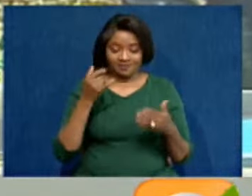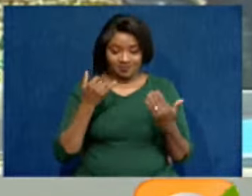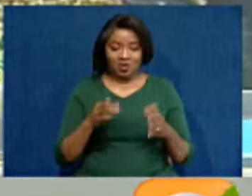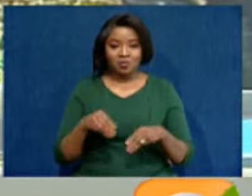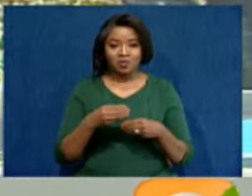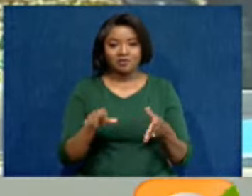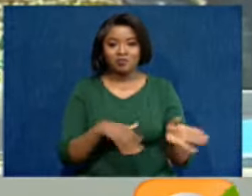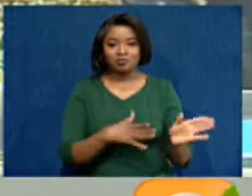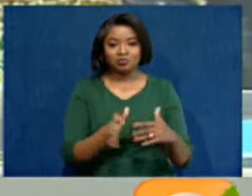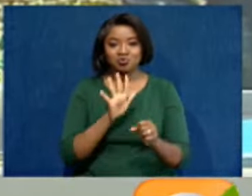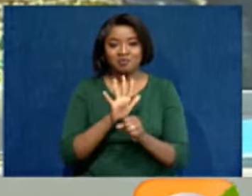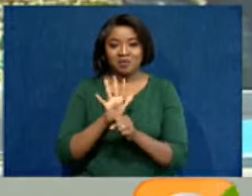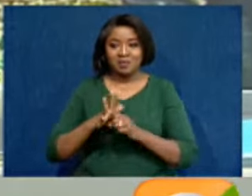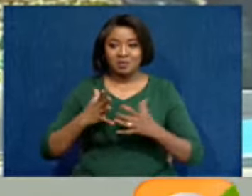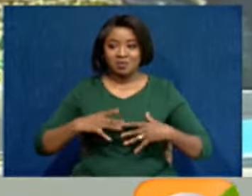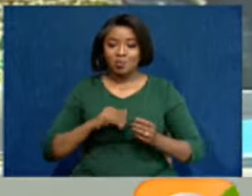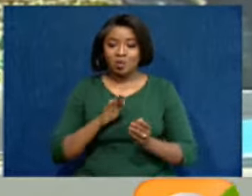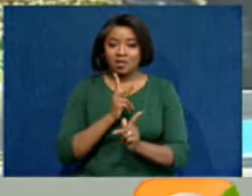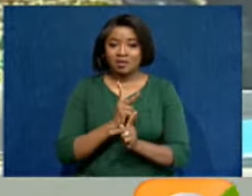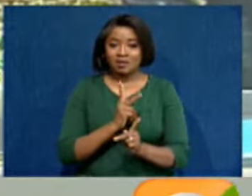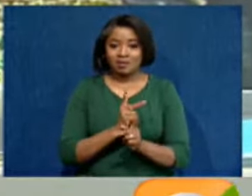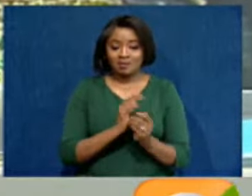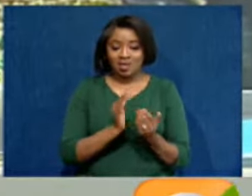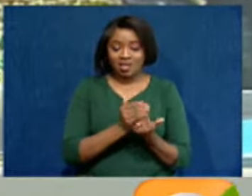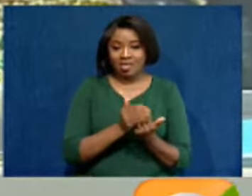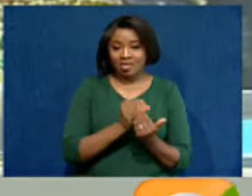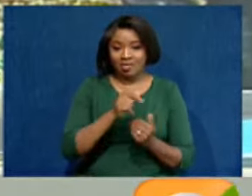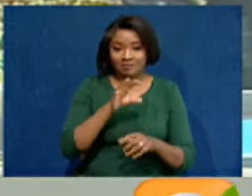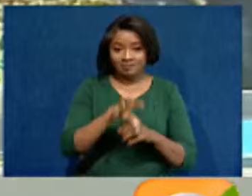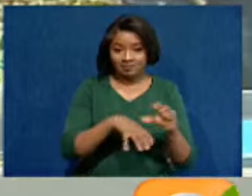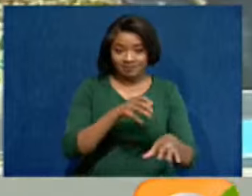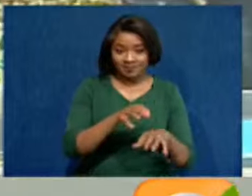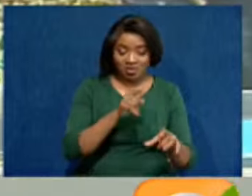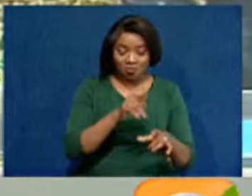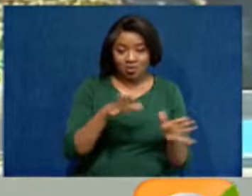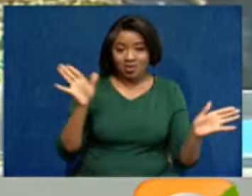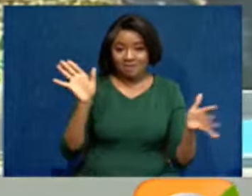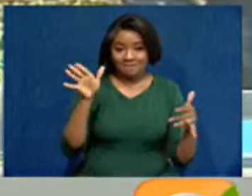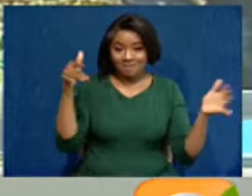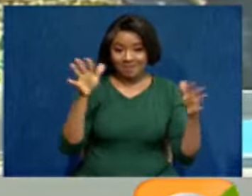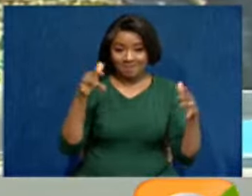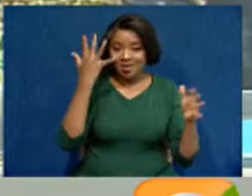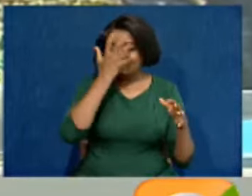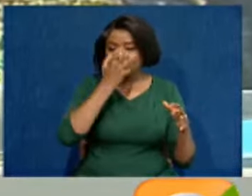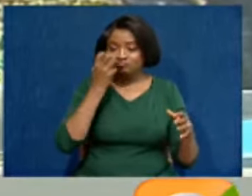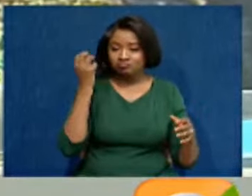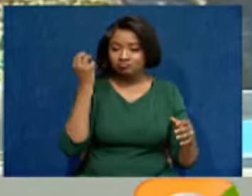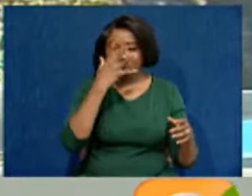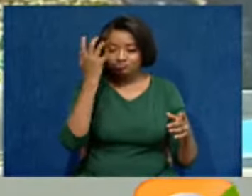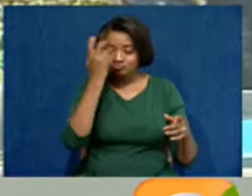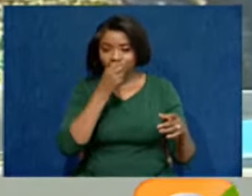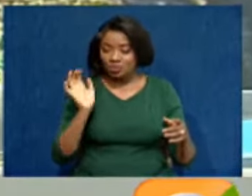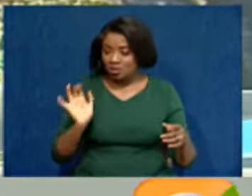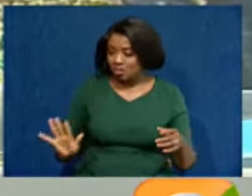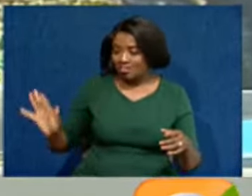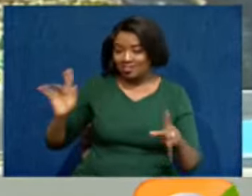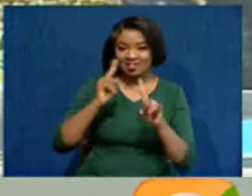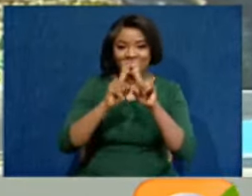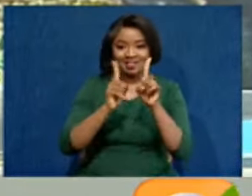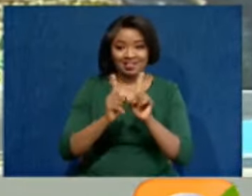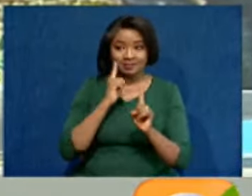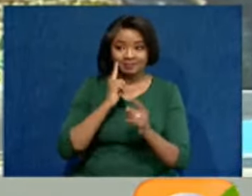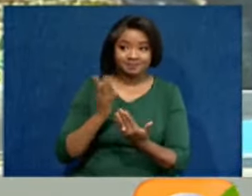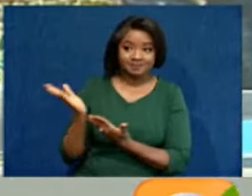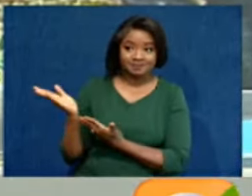kigeni. Shamiri Odhiambo ni miongoni mwa wafugaji waliovalia njuga ufugaji wa ndege wa mapambo kwenye shamba lake la robo ekari katika